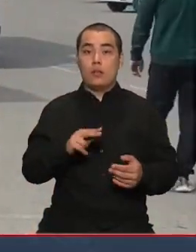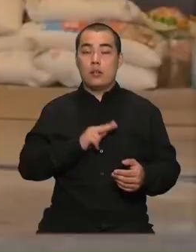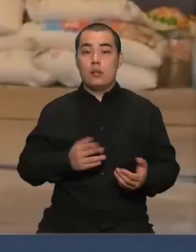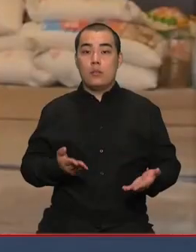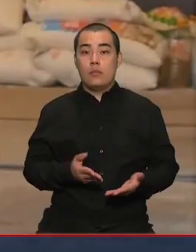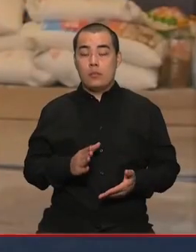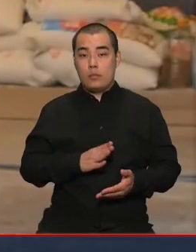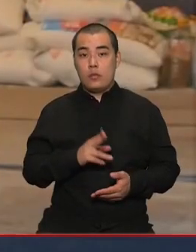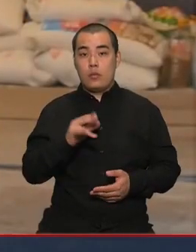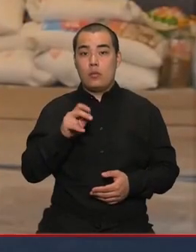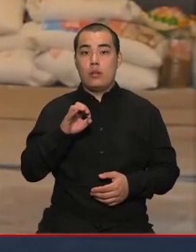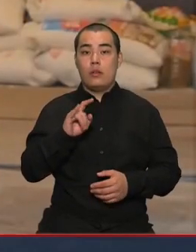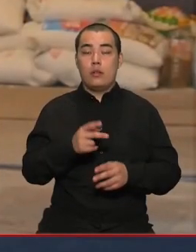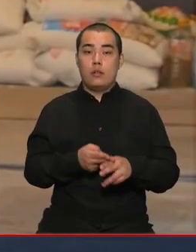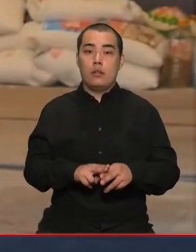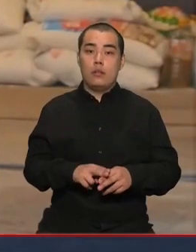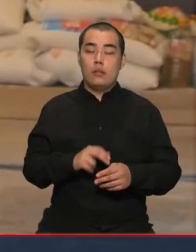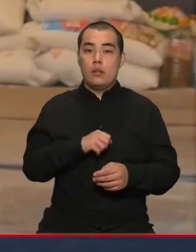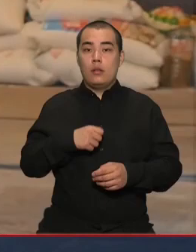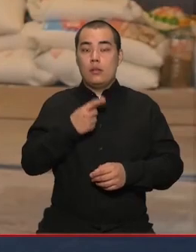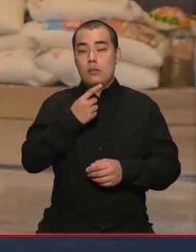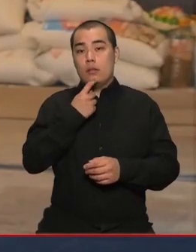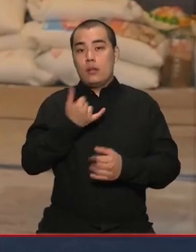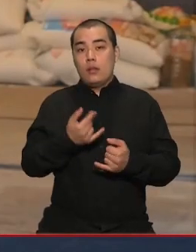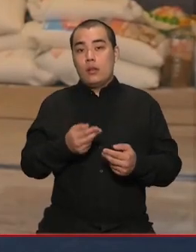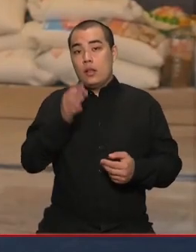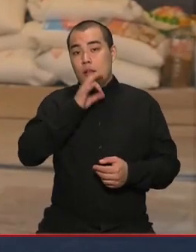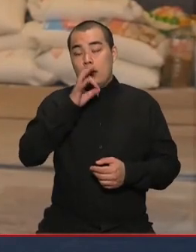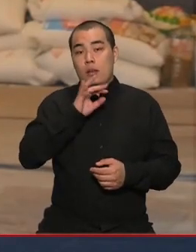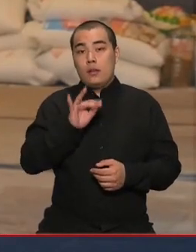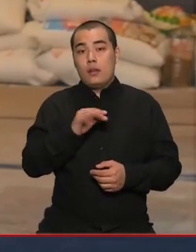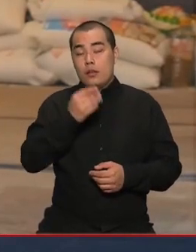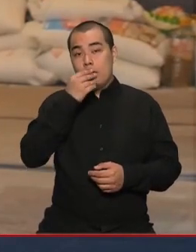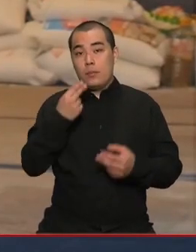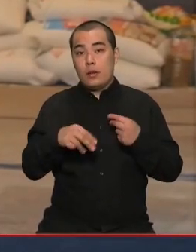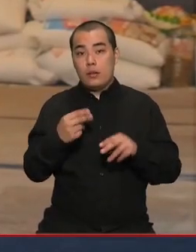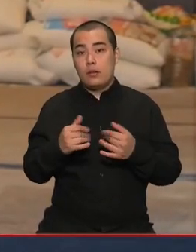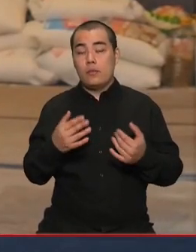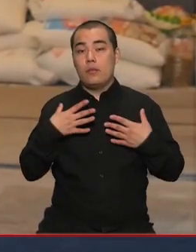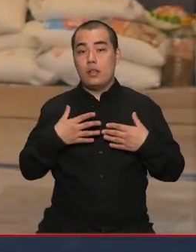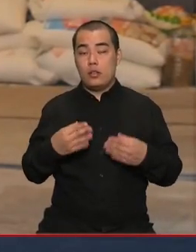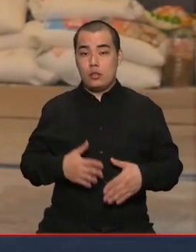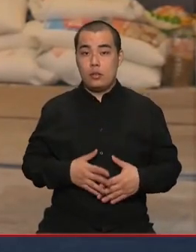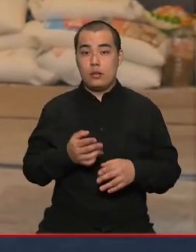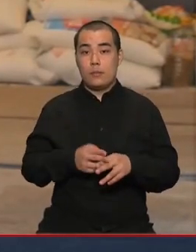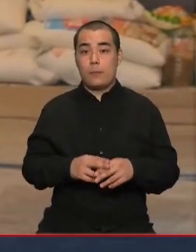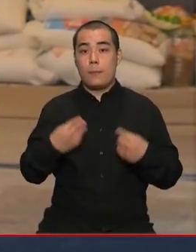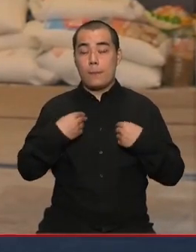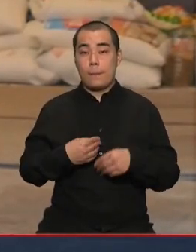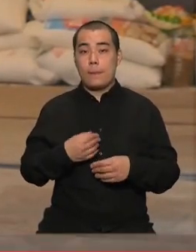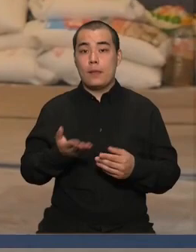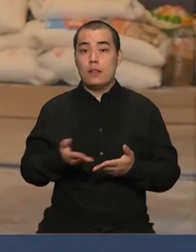келген. Құлсарыда енді шама келгенше дәрі-дәрмек, тамақ, киім, күрек,